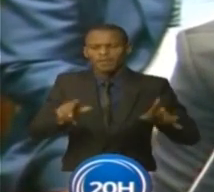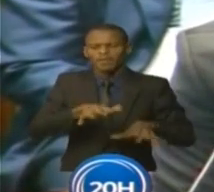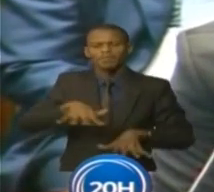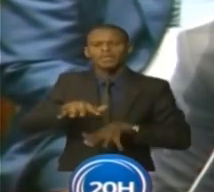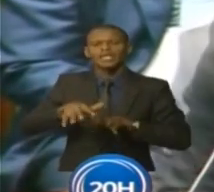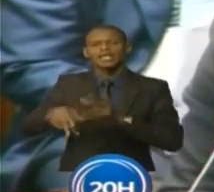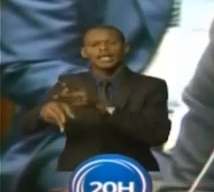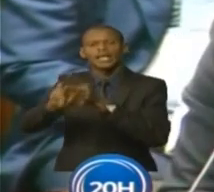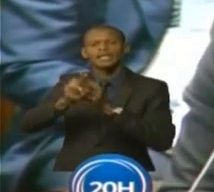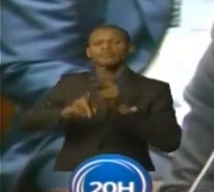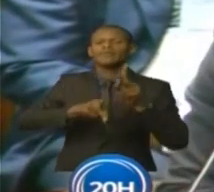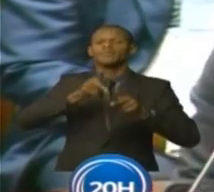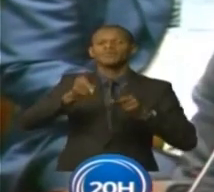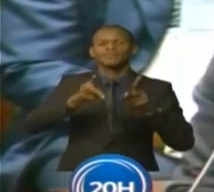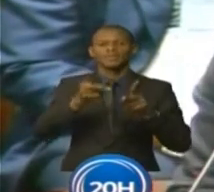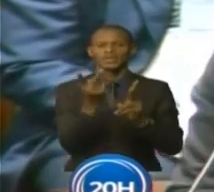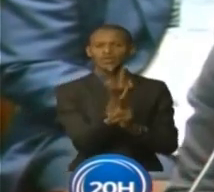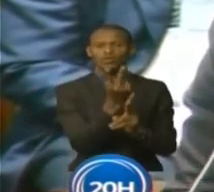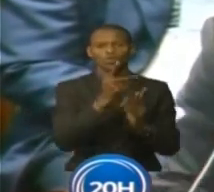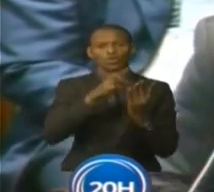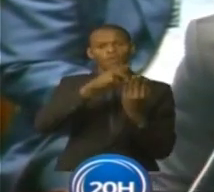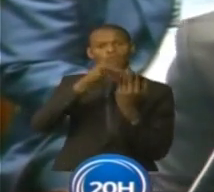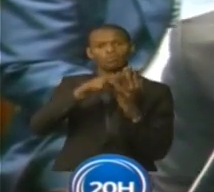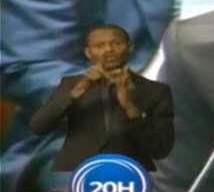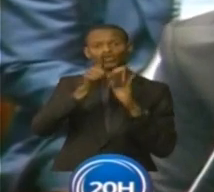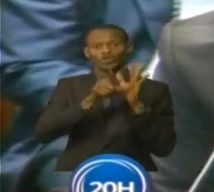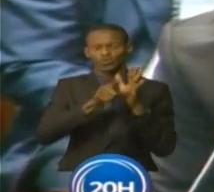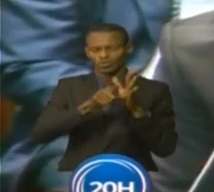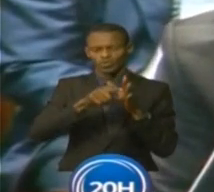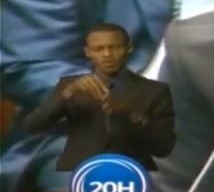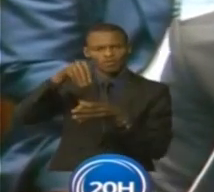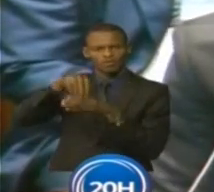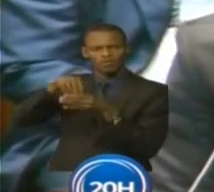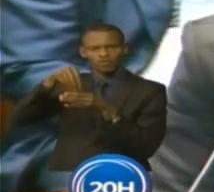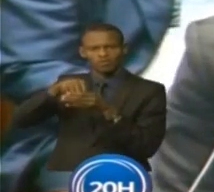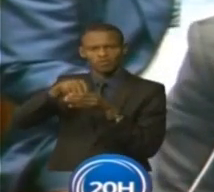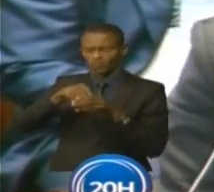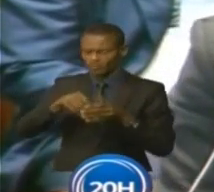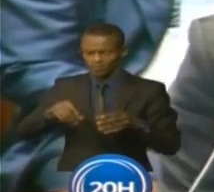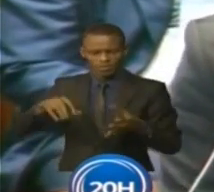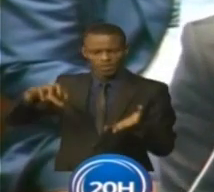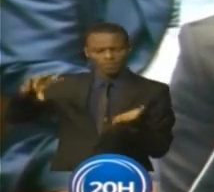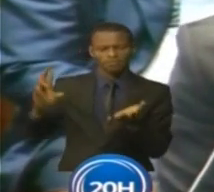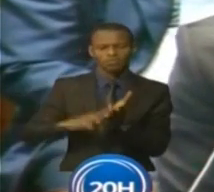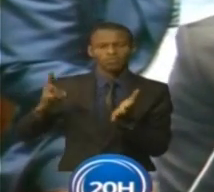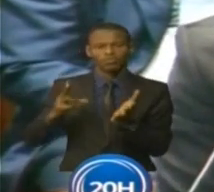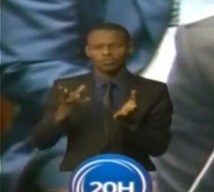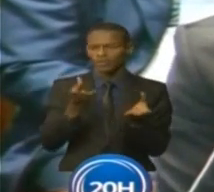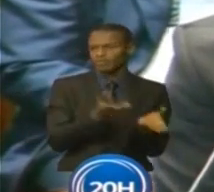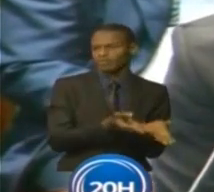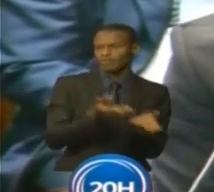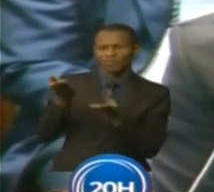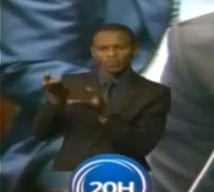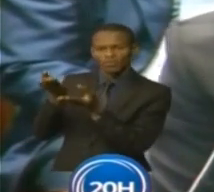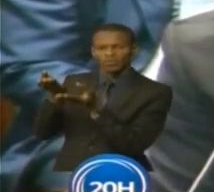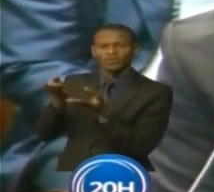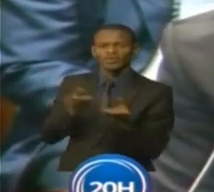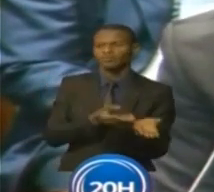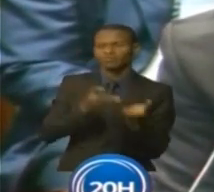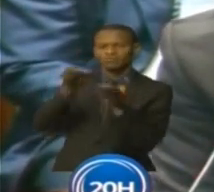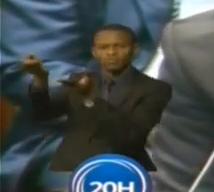public. Ces deux projets de loi votés ces jours seront transmis au président de la République